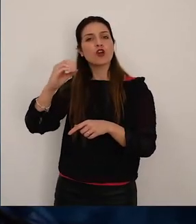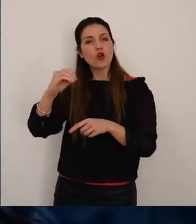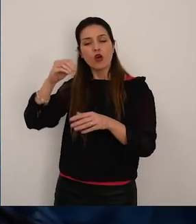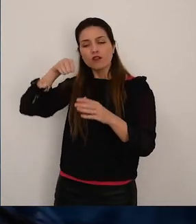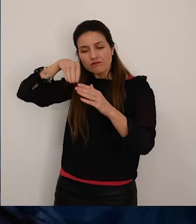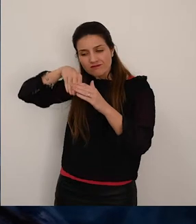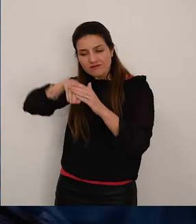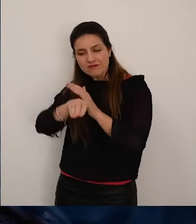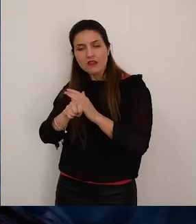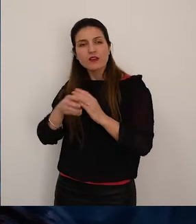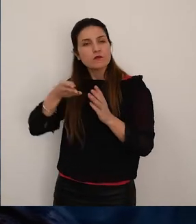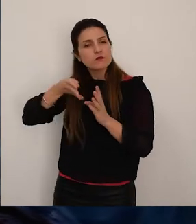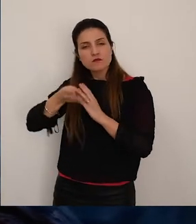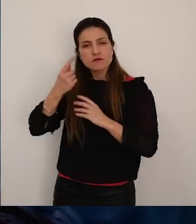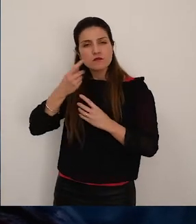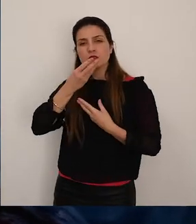spirituale.